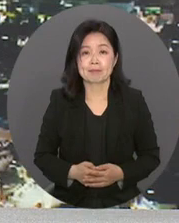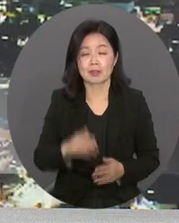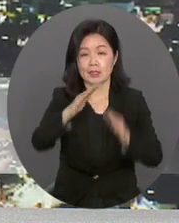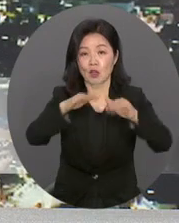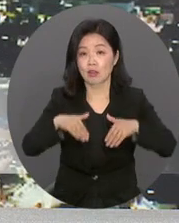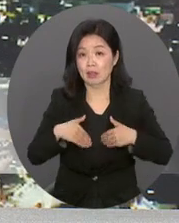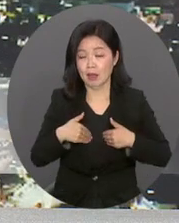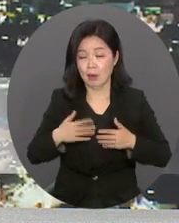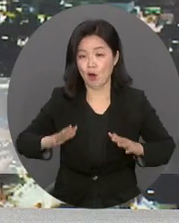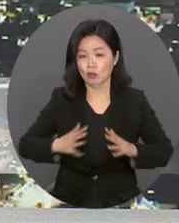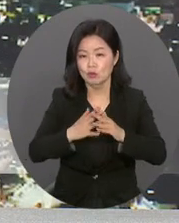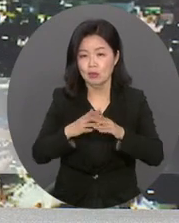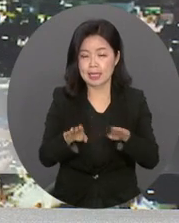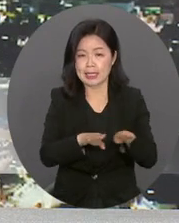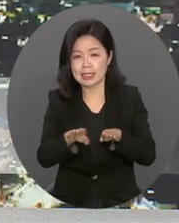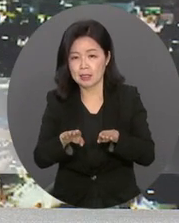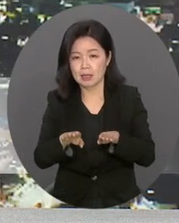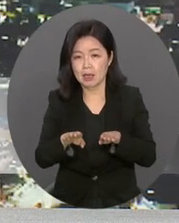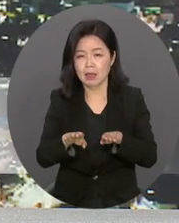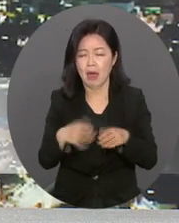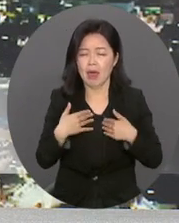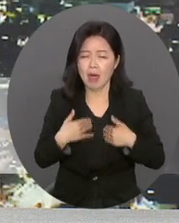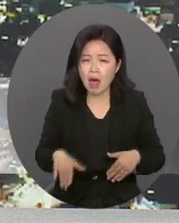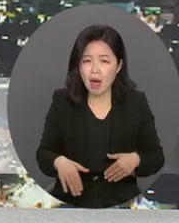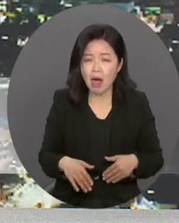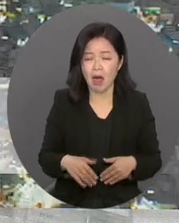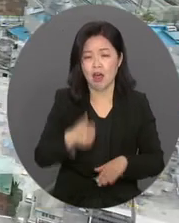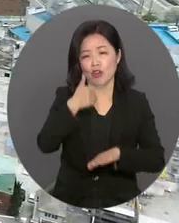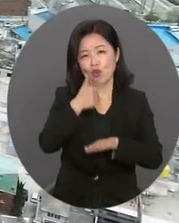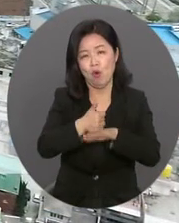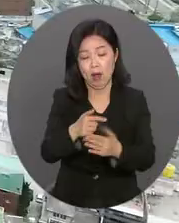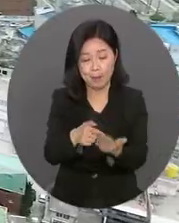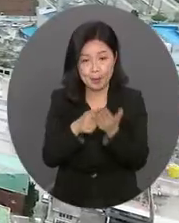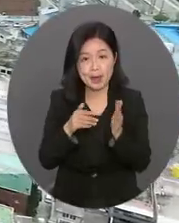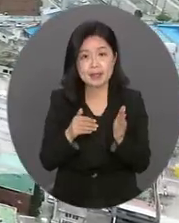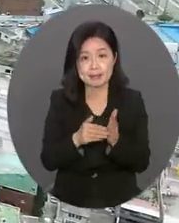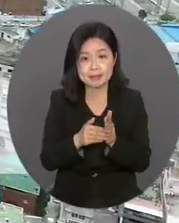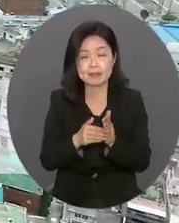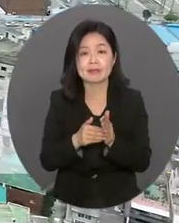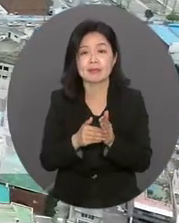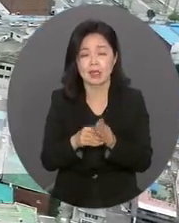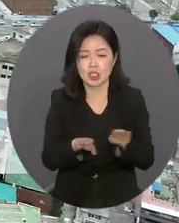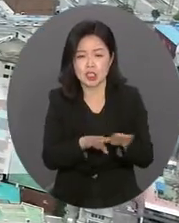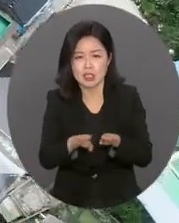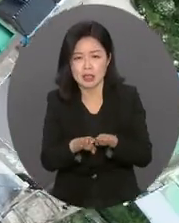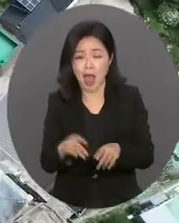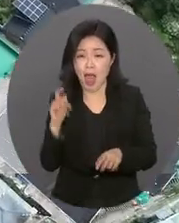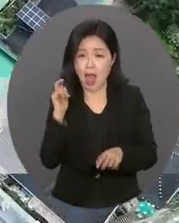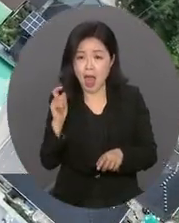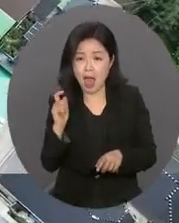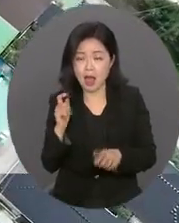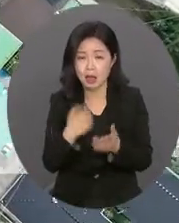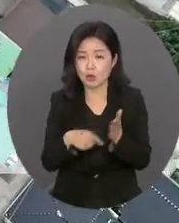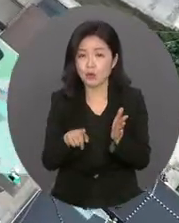전남 지역의 건축물이 지진에 취약하다는 연구 결과가 나왔습니다. 광주전남연구원은 지진에 버틸 수 있도록